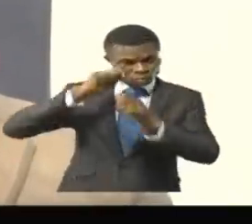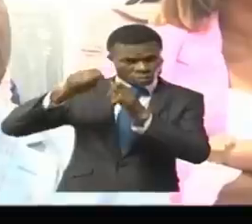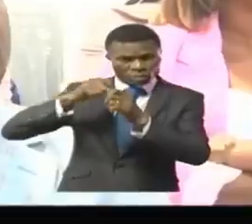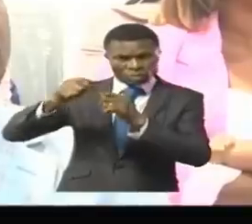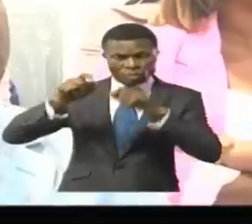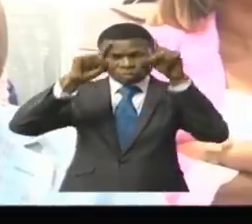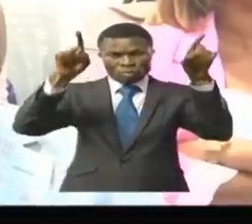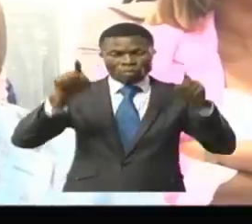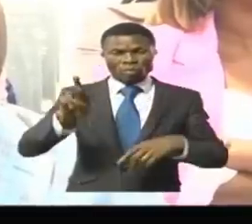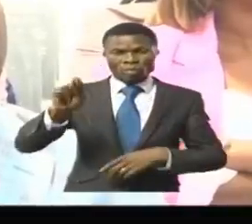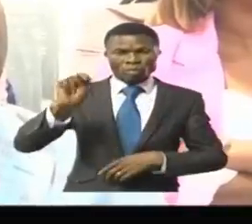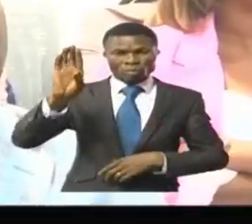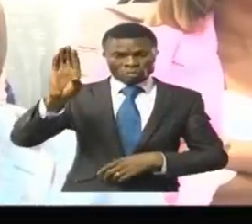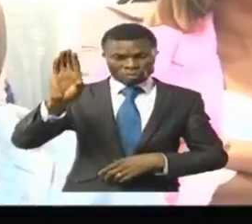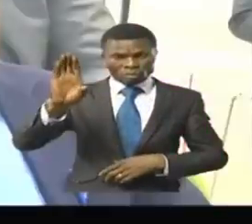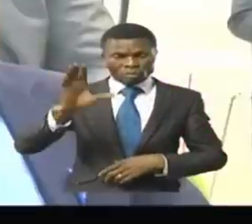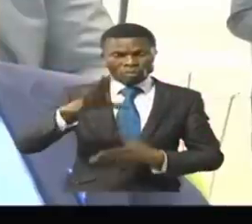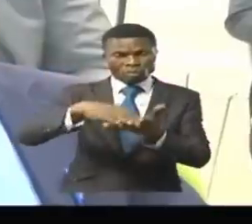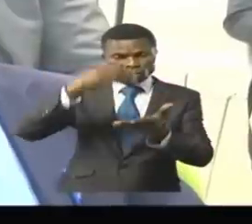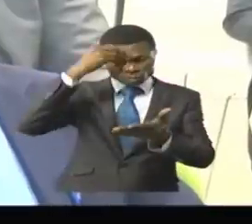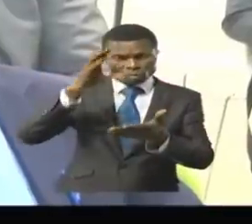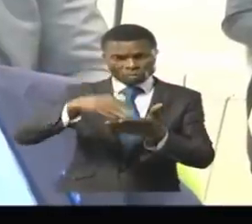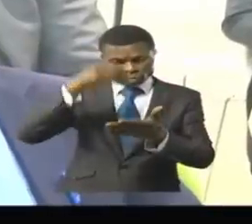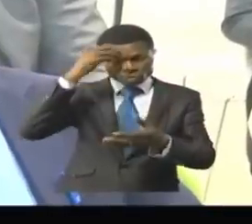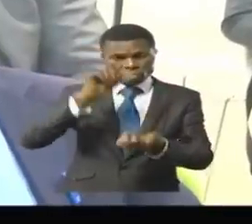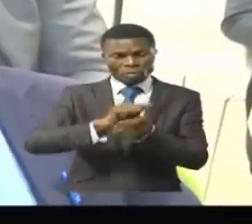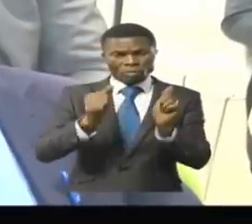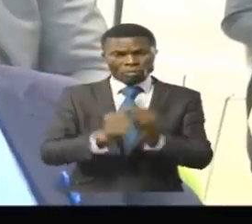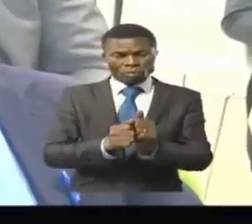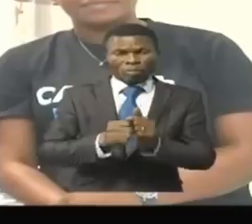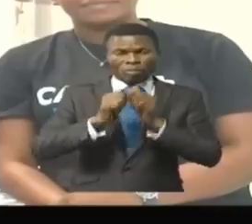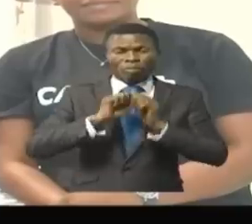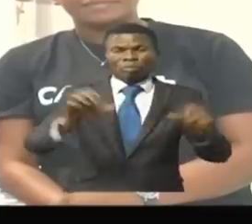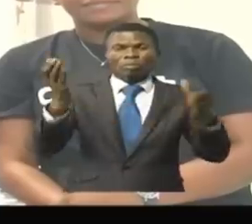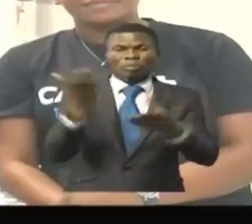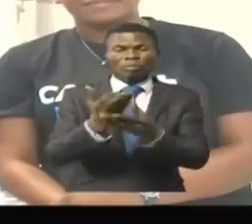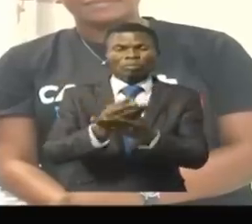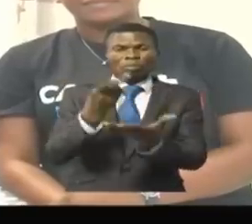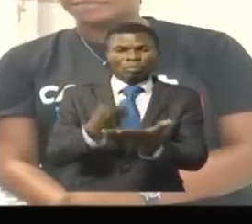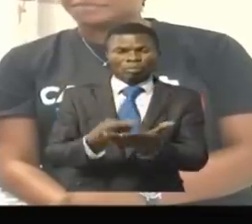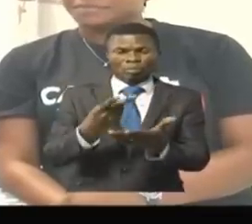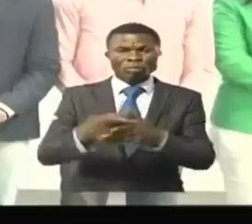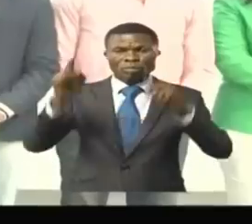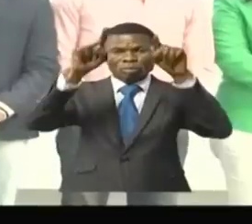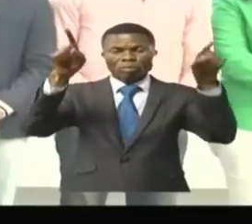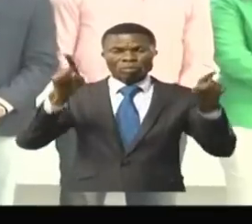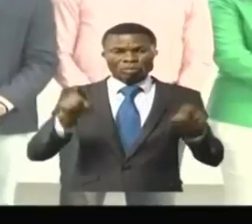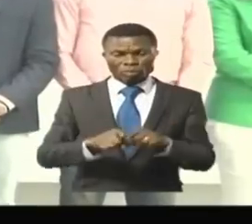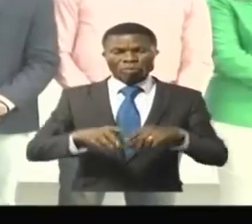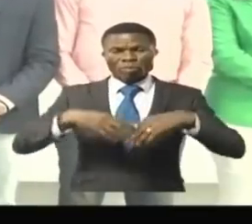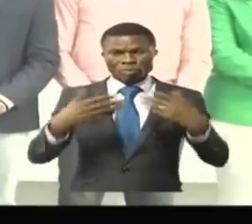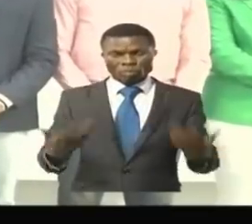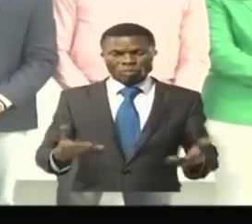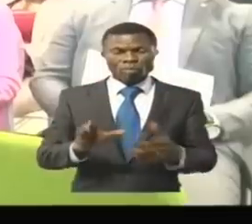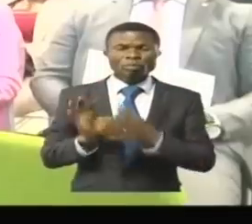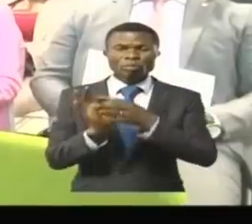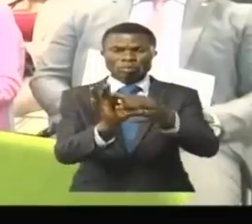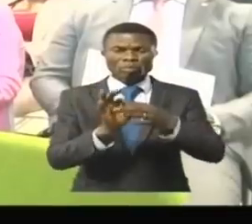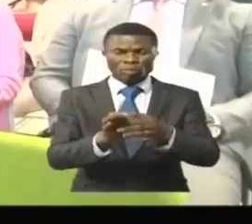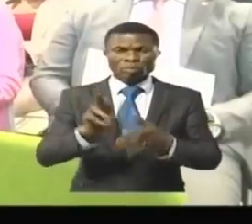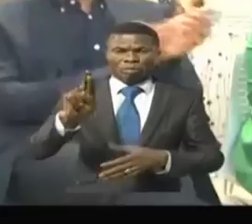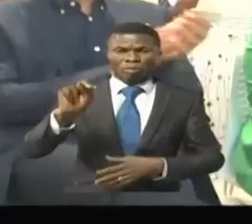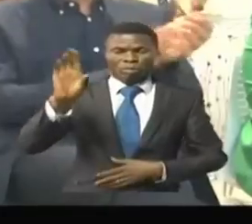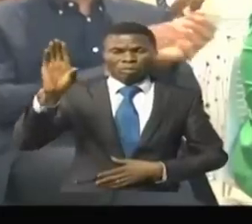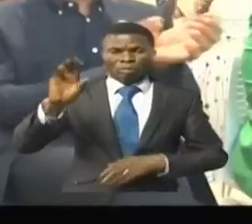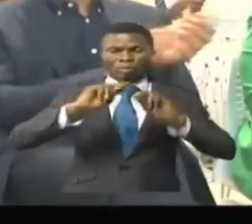télévision nationale ont été outillés sur la production de documents sportifs télévisés, fruit de la collaboration RTNC